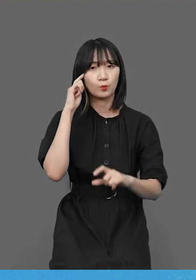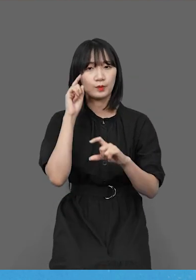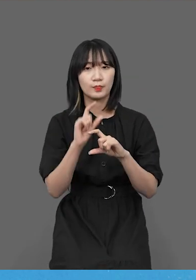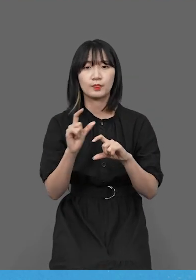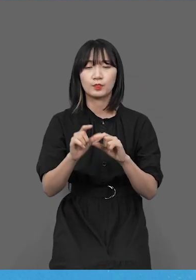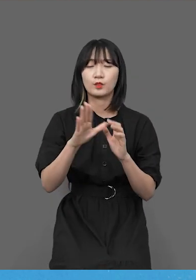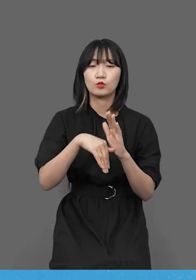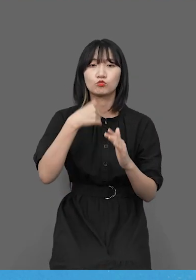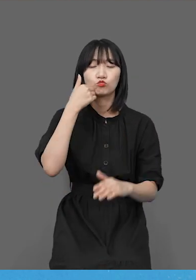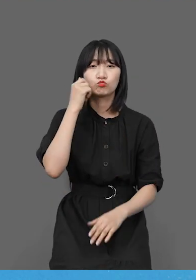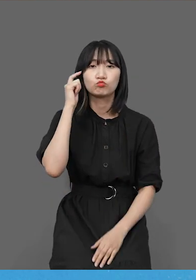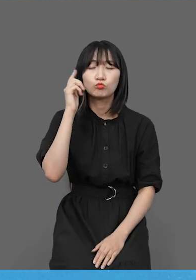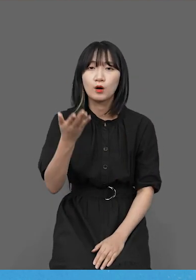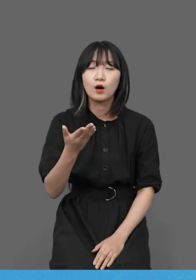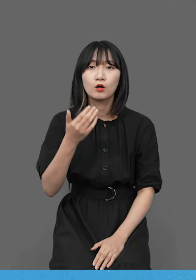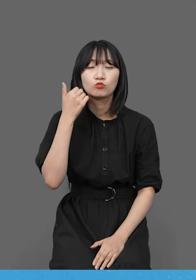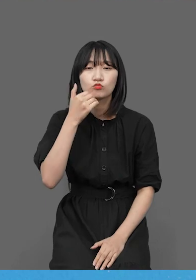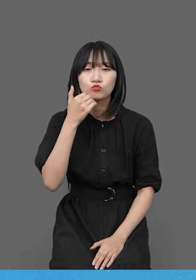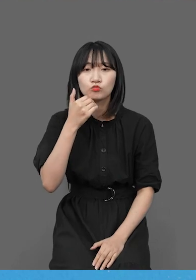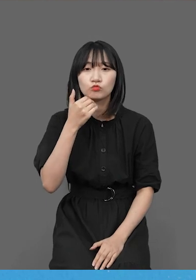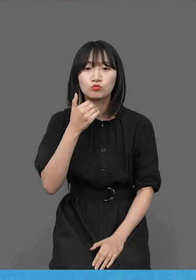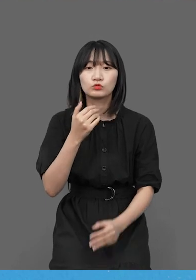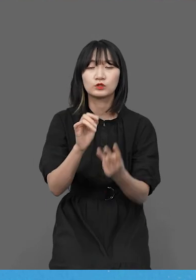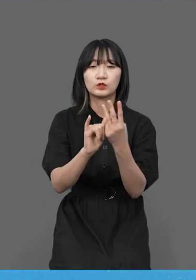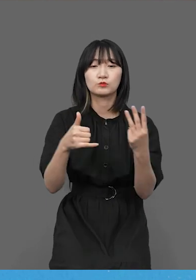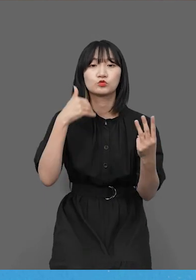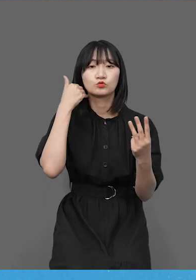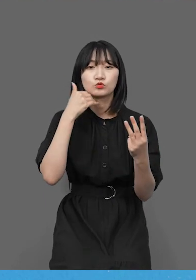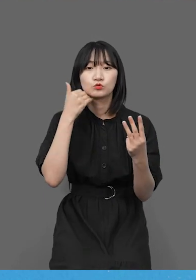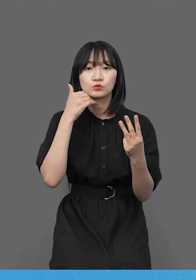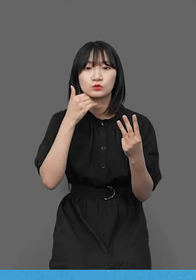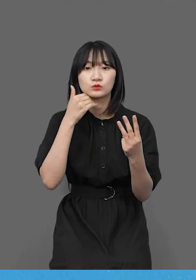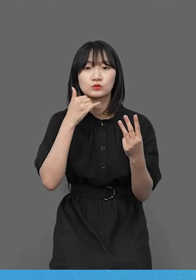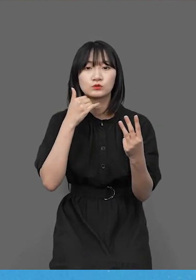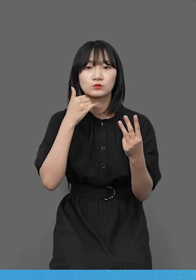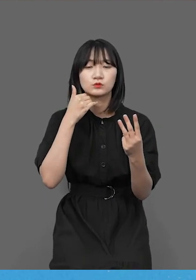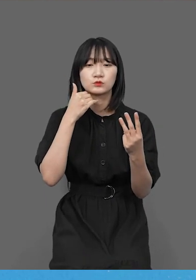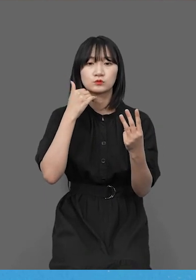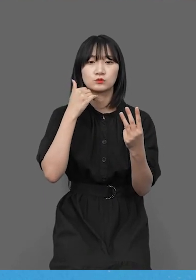때 누구한테 물어보면 될까요? 저 세 분 중에.